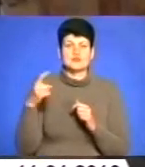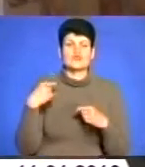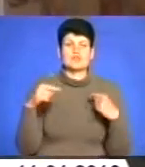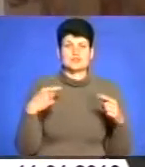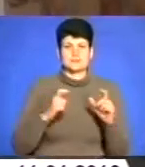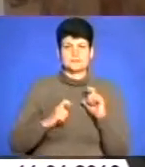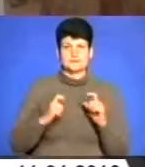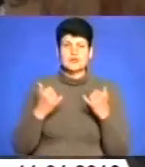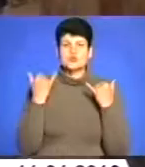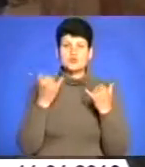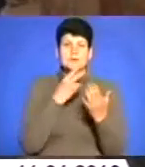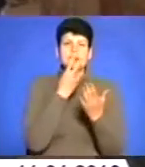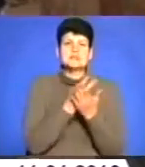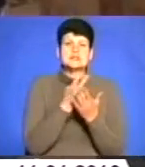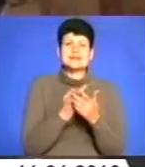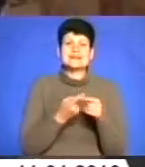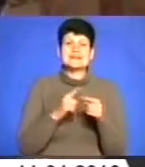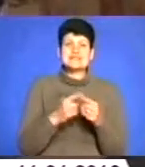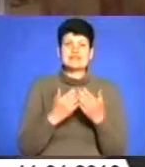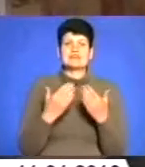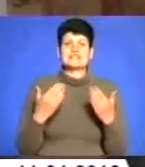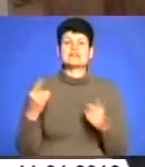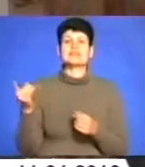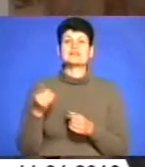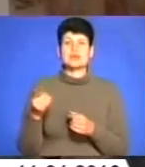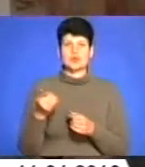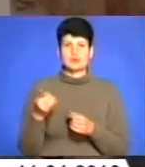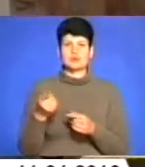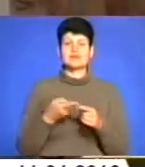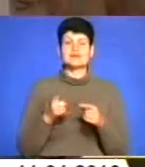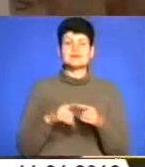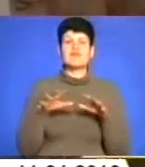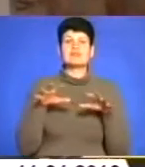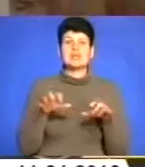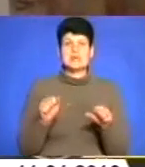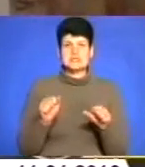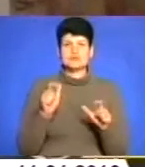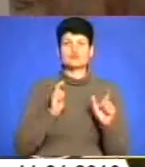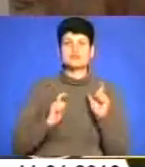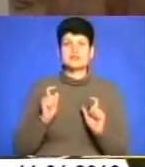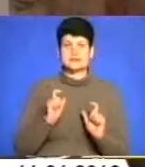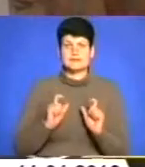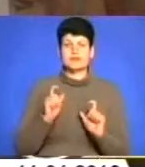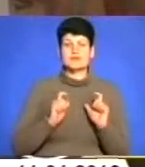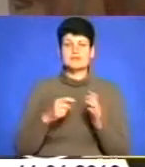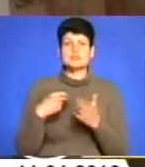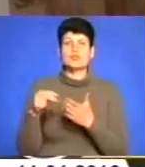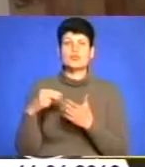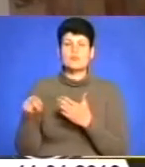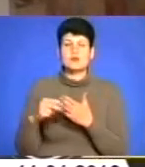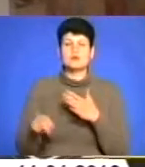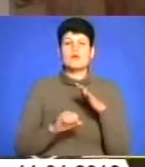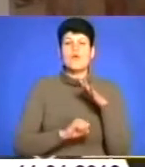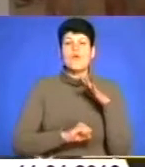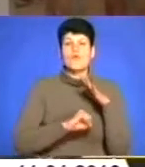Сьогодні презентація якраз цієї виставки в Тернополі – це власність університету. Університет закупив фонду «Меморіал»